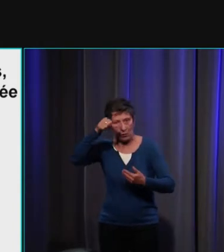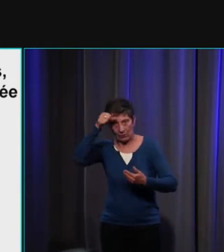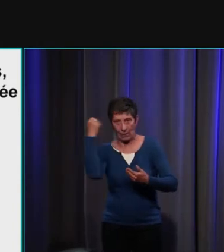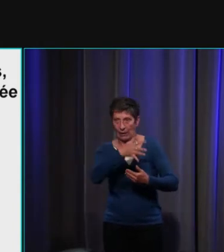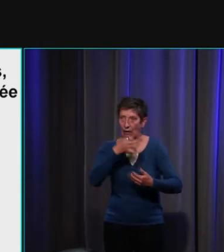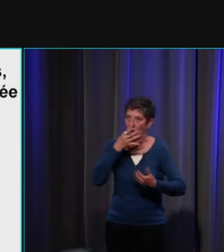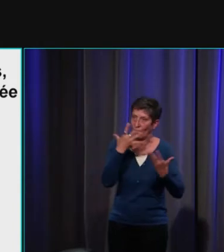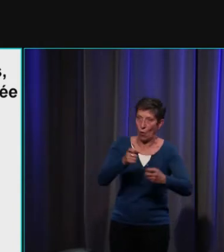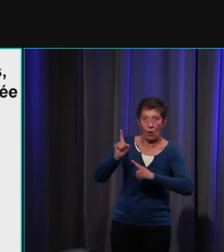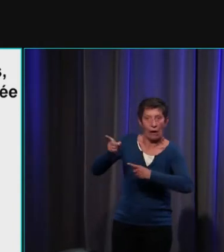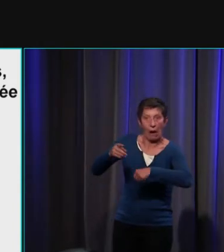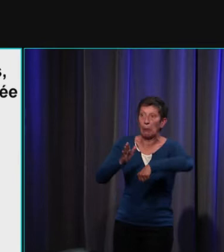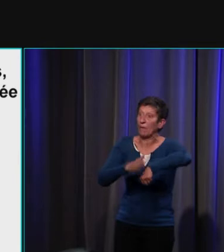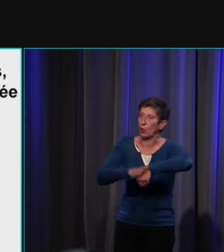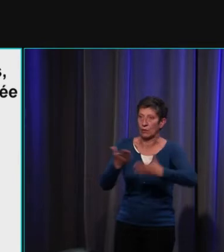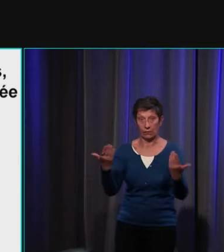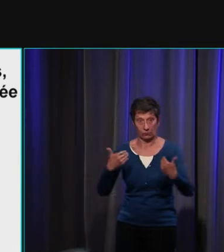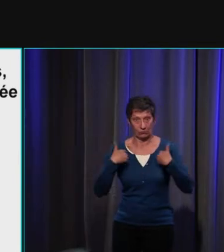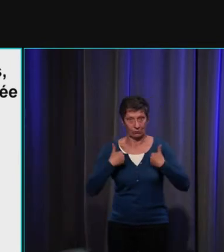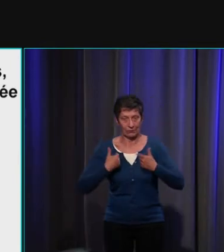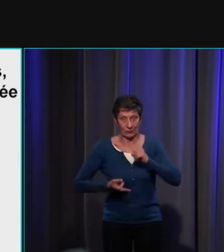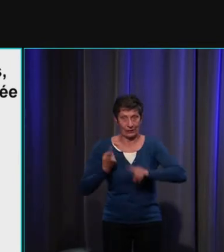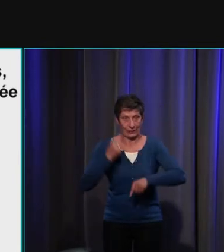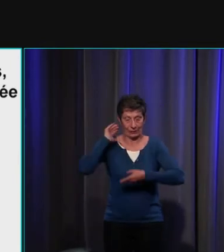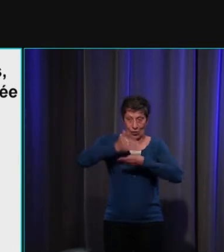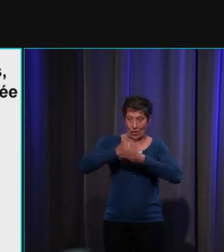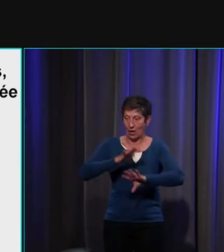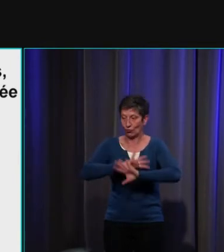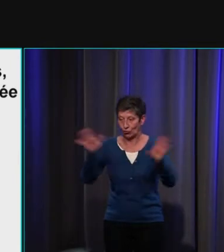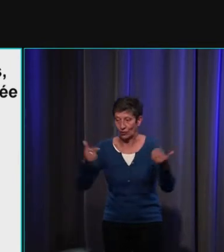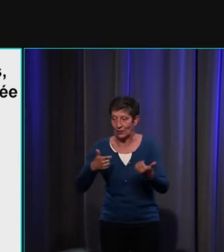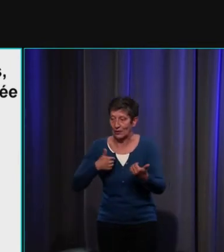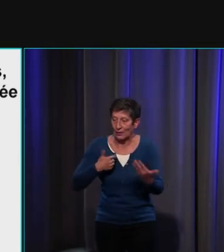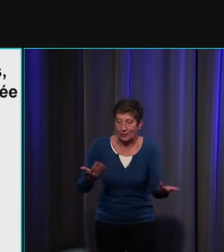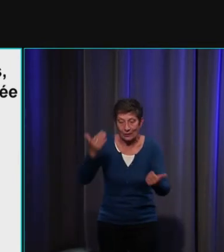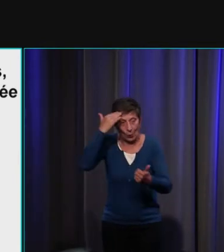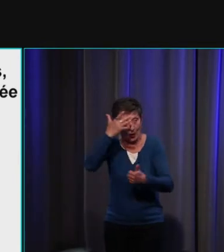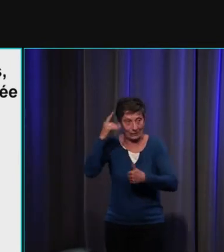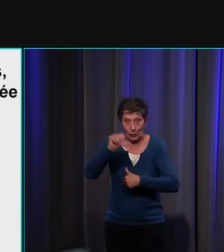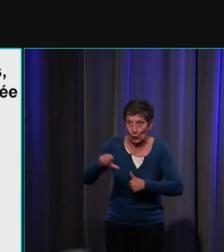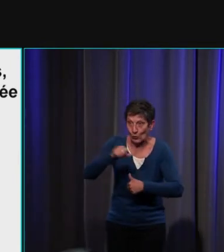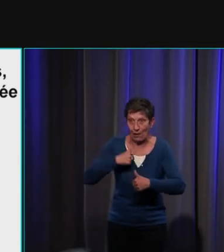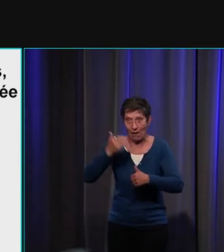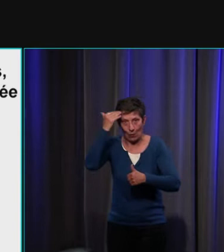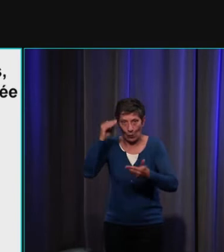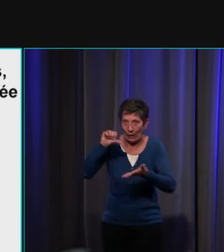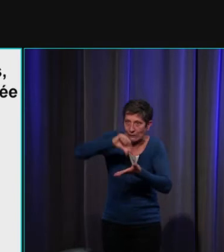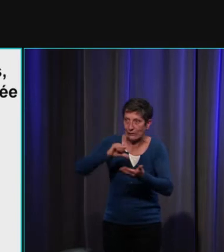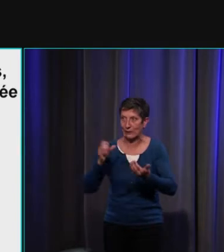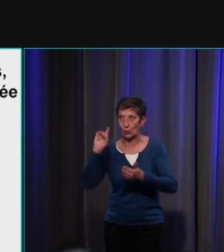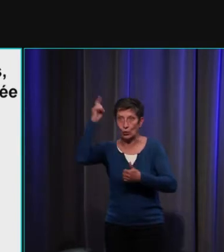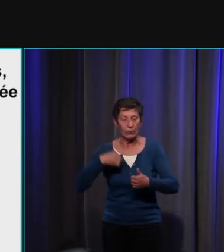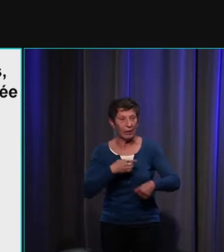on est moins de temps que médiéviste gély monsanto du stage connaît la cité de dieu voilà que c'est quoi ça préventive